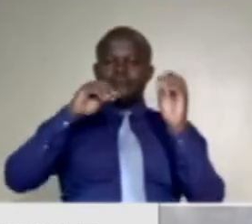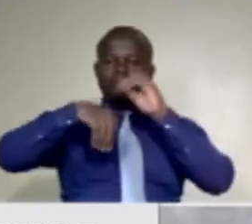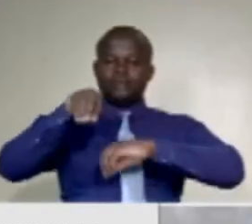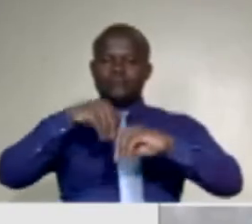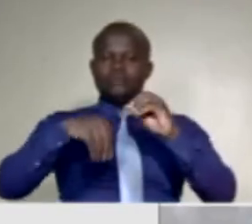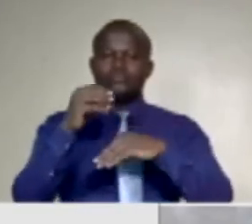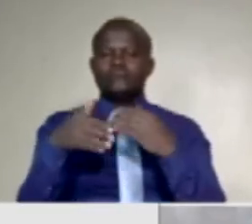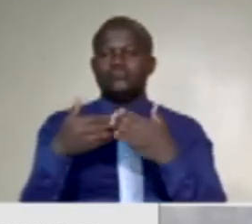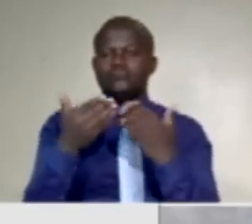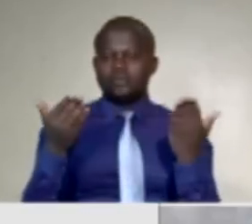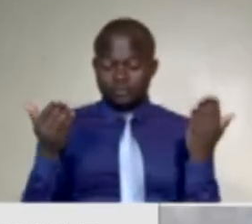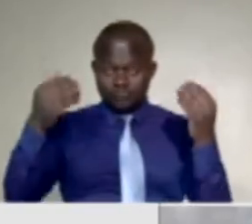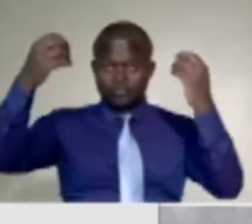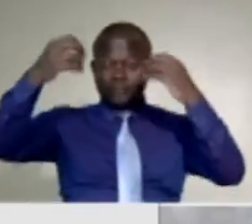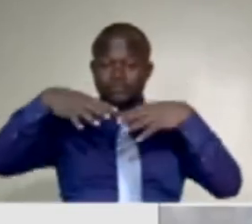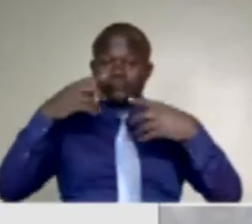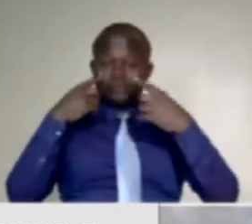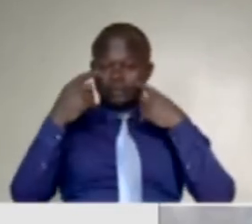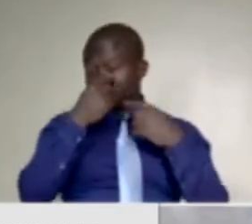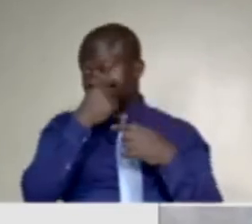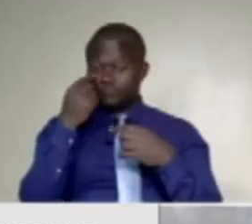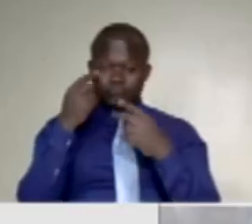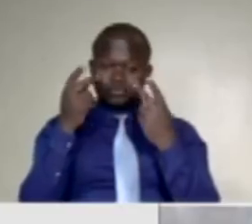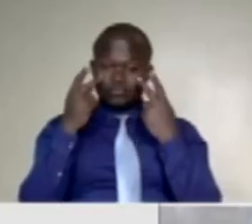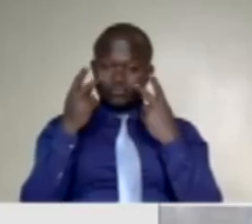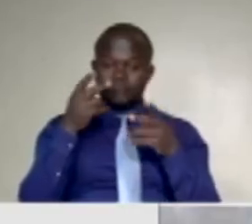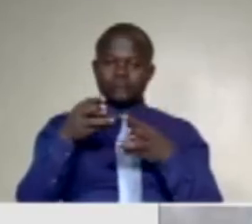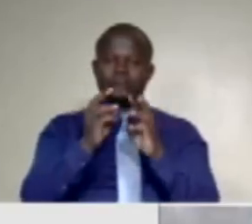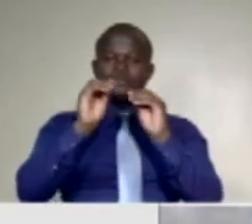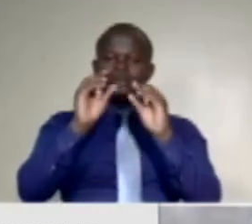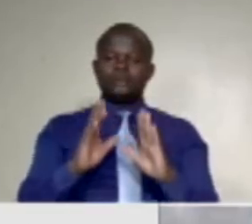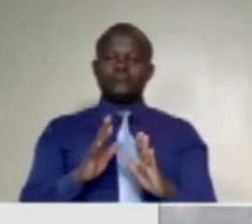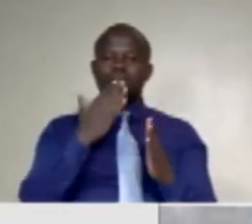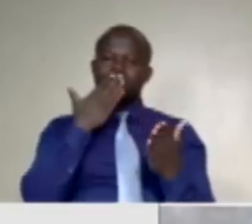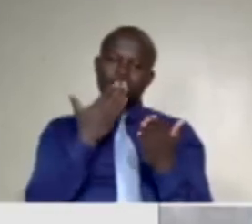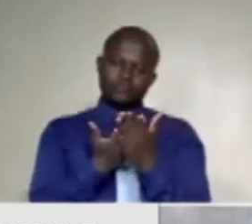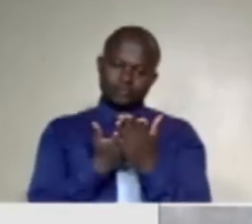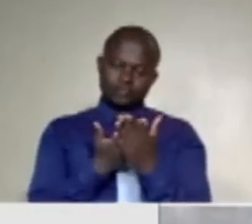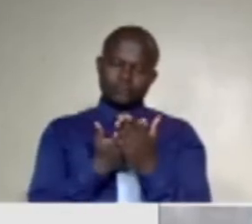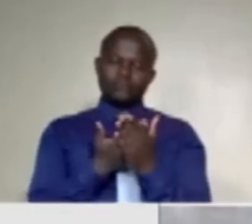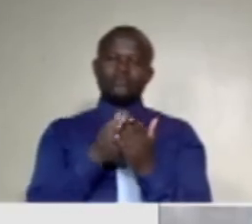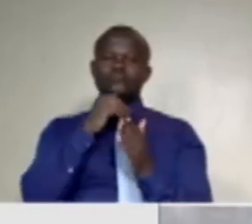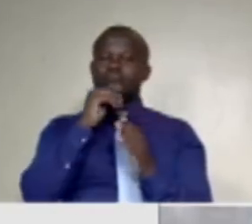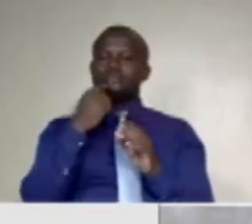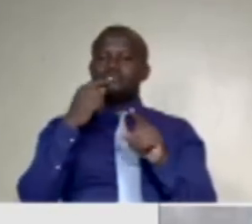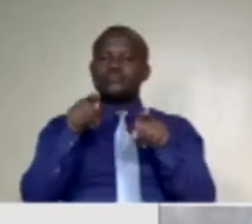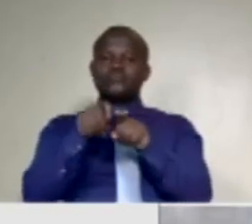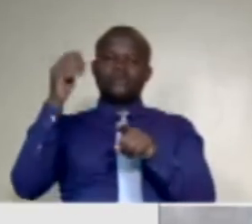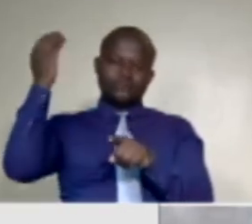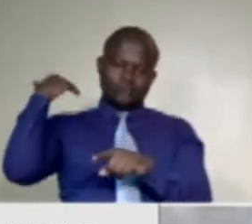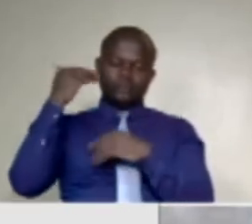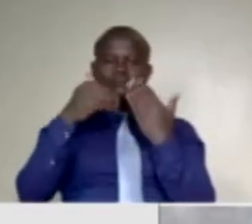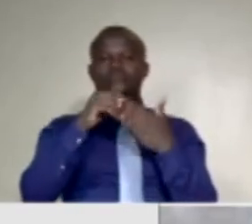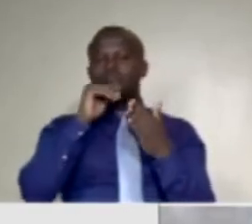umusaruro uragaragara, imyigishirize ni myiza, si kimwe n'igihe tutari